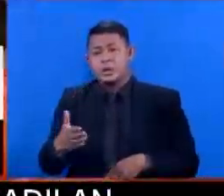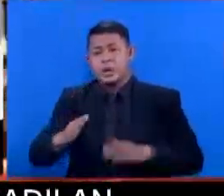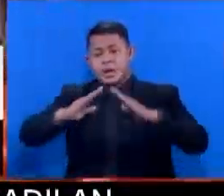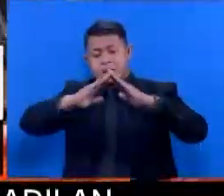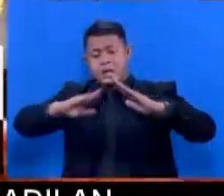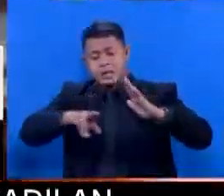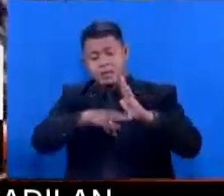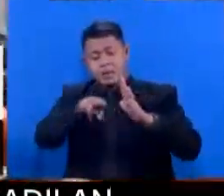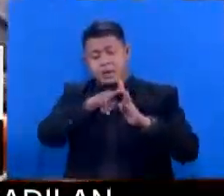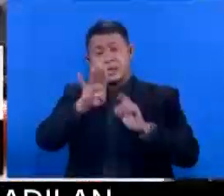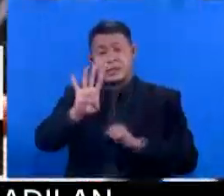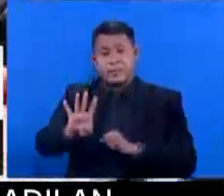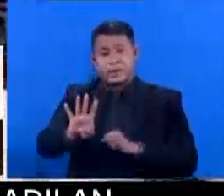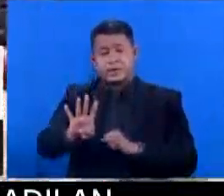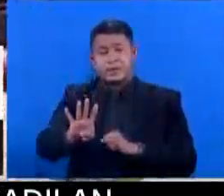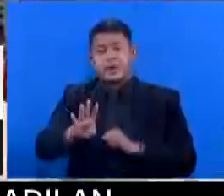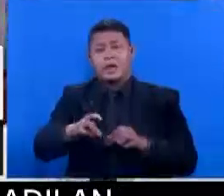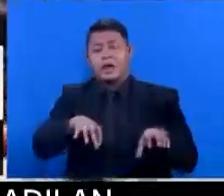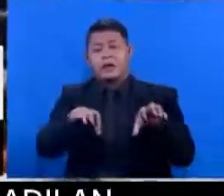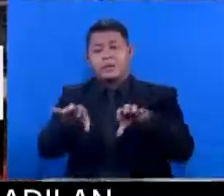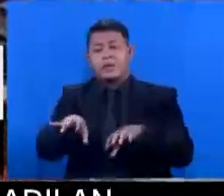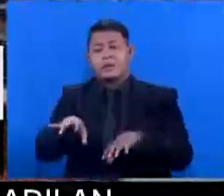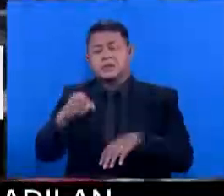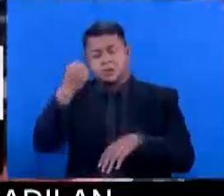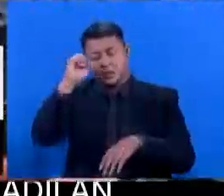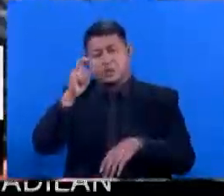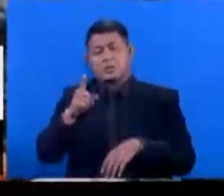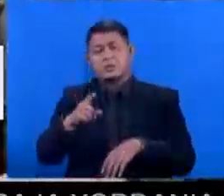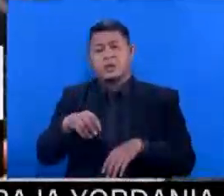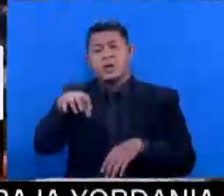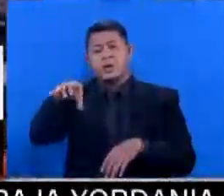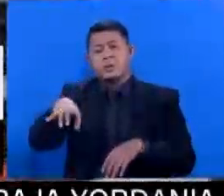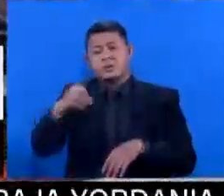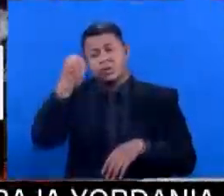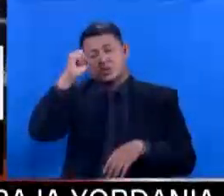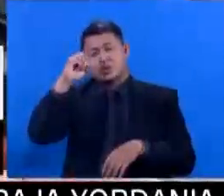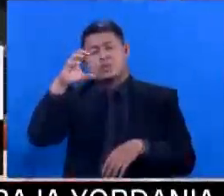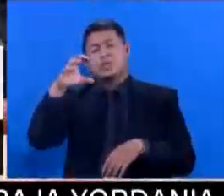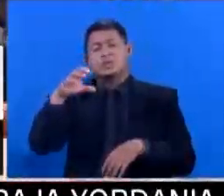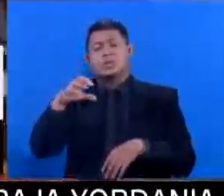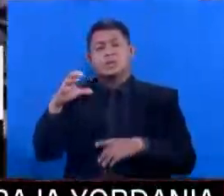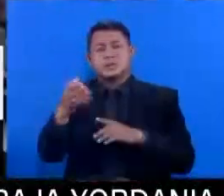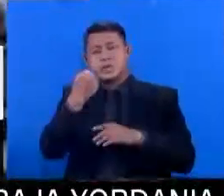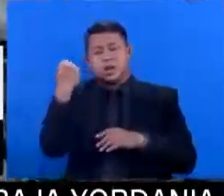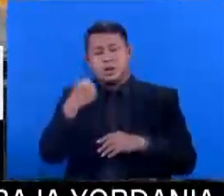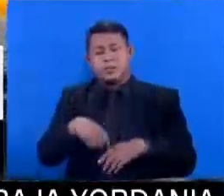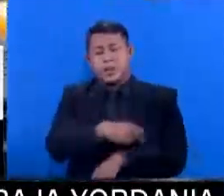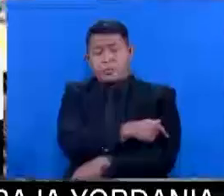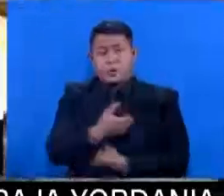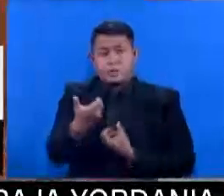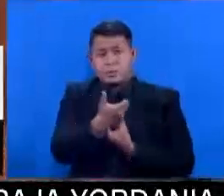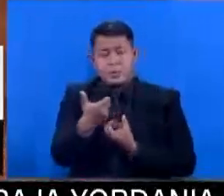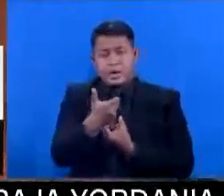atap lantai 4 gedung. Evakuasi pun berjalan dramatis, lantaran posisi sangat sulit terjangkau. Petugas pemadam kebakaran